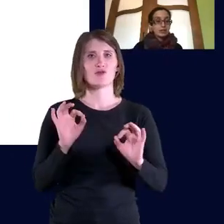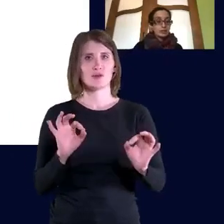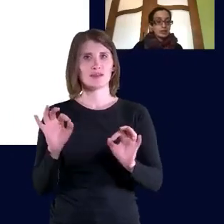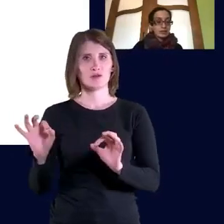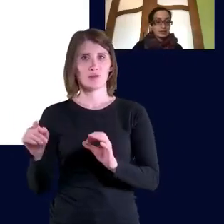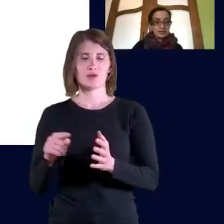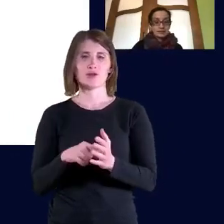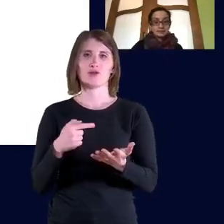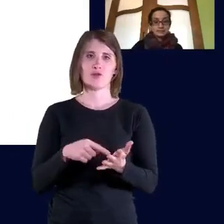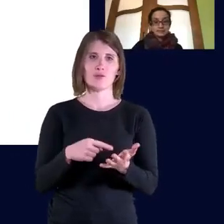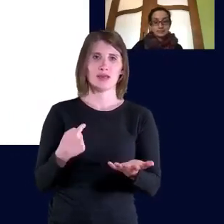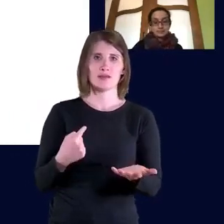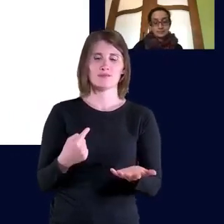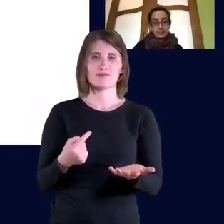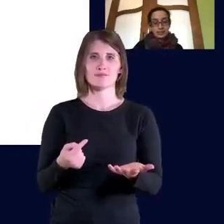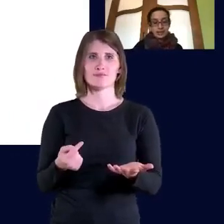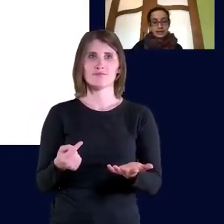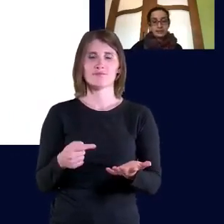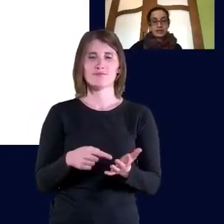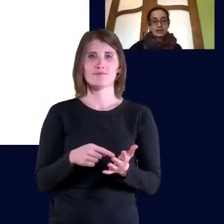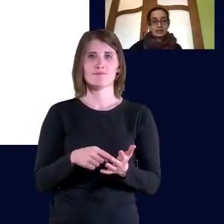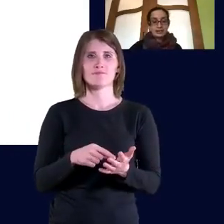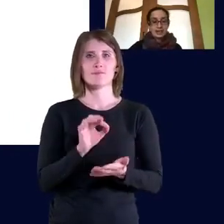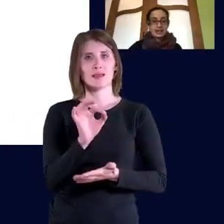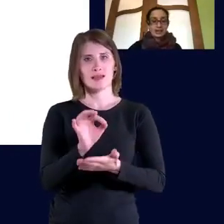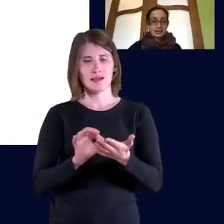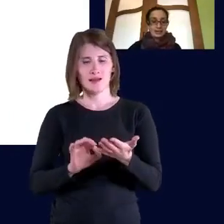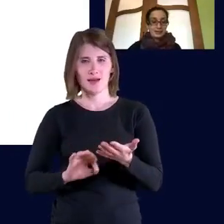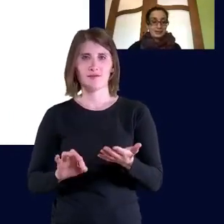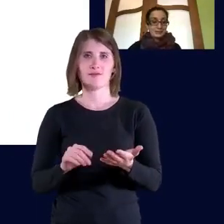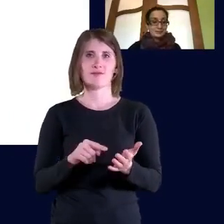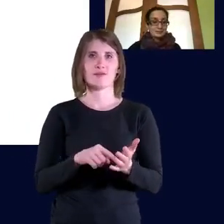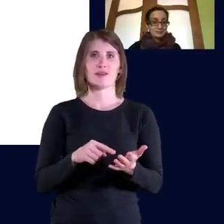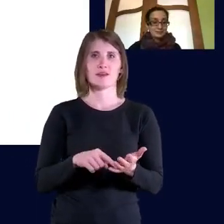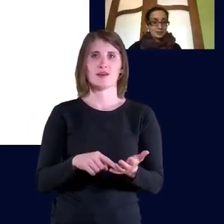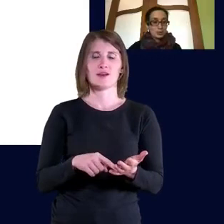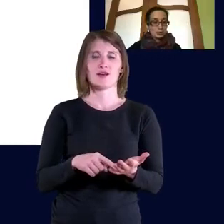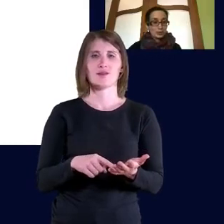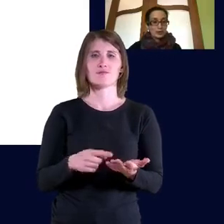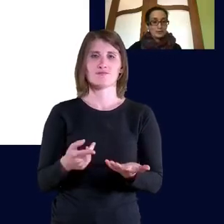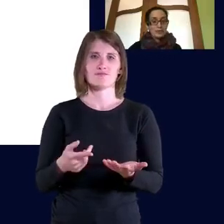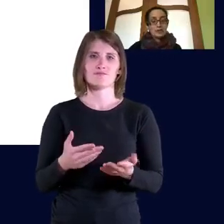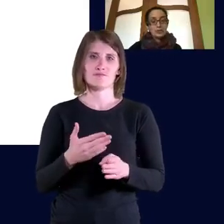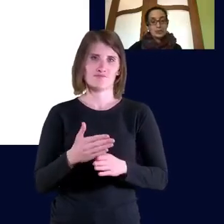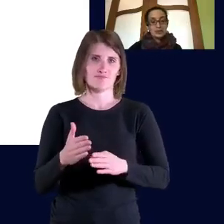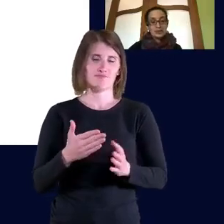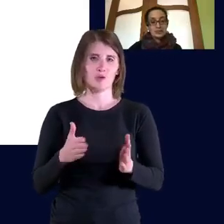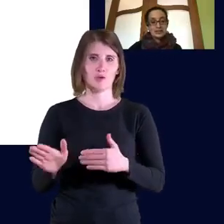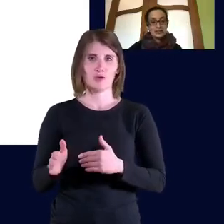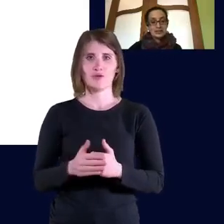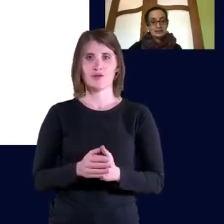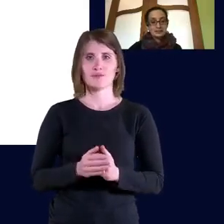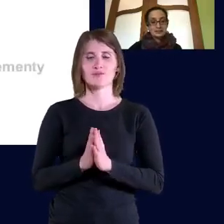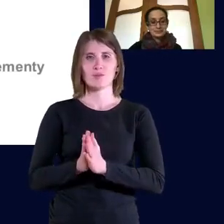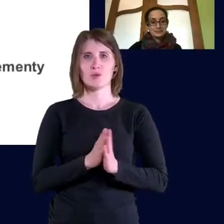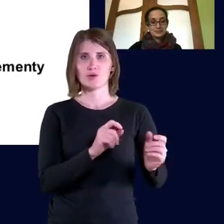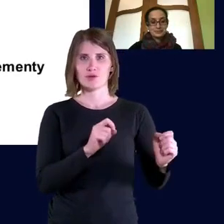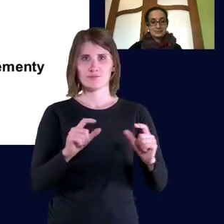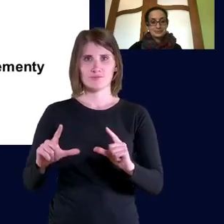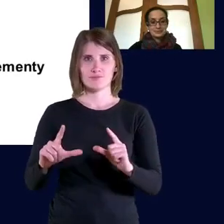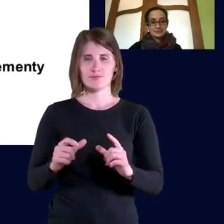to wówczas ta grafika jest już gotowa Bardzo proszę o następny